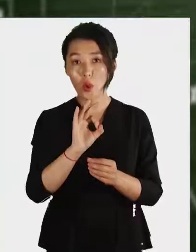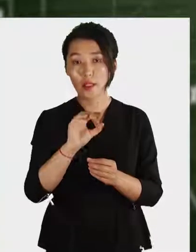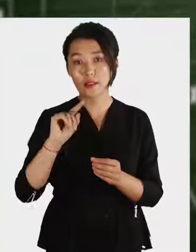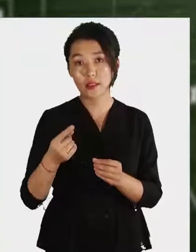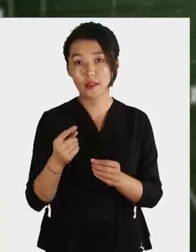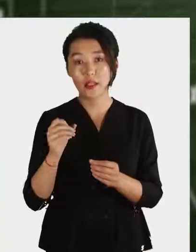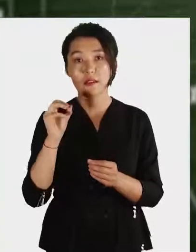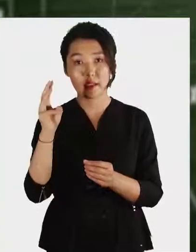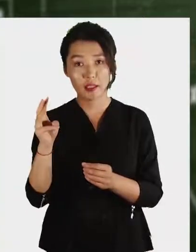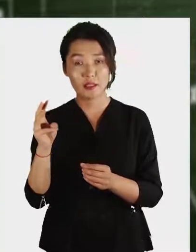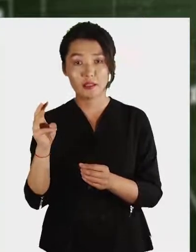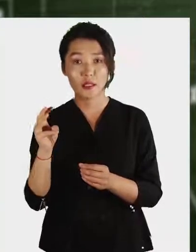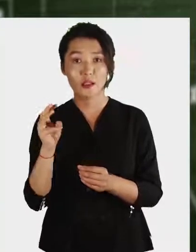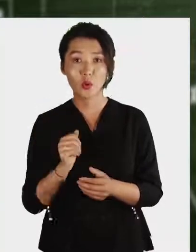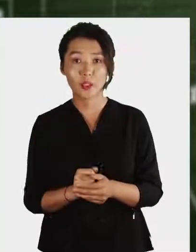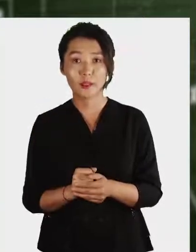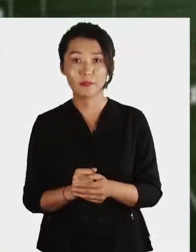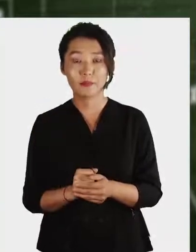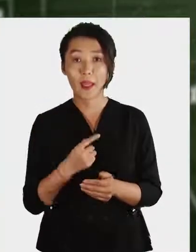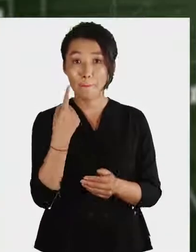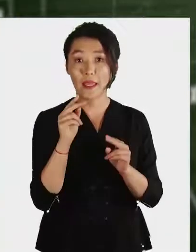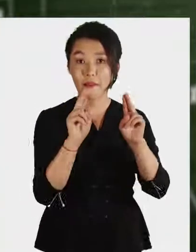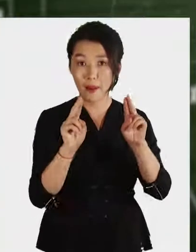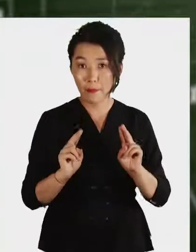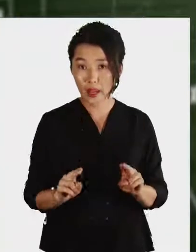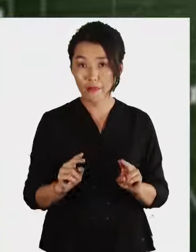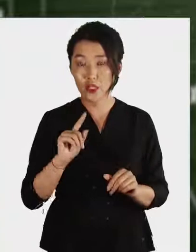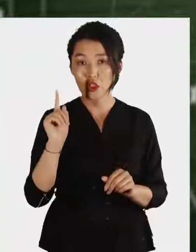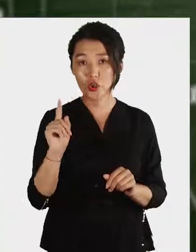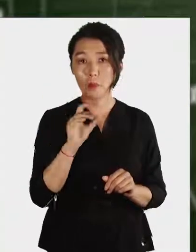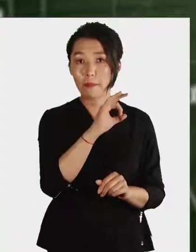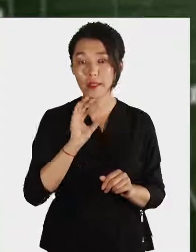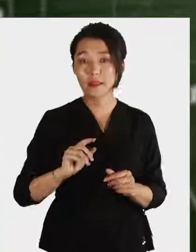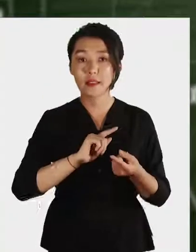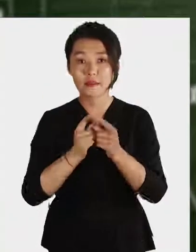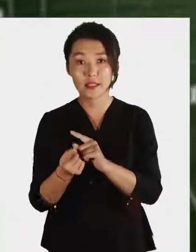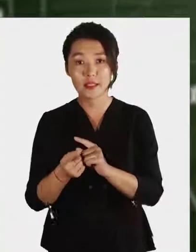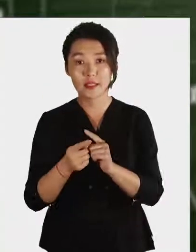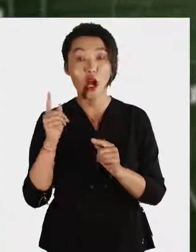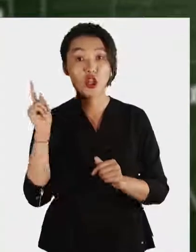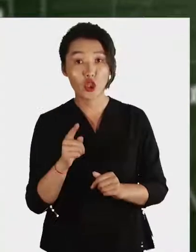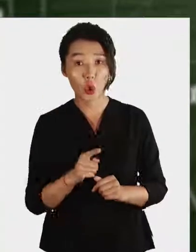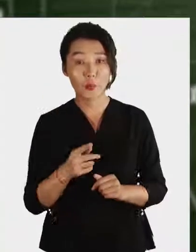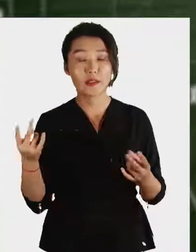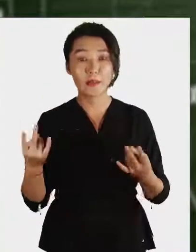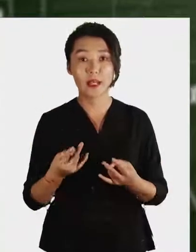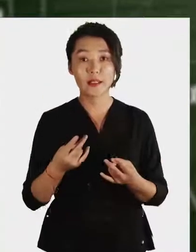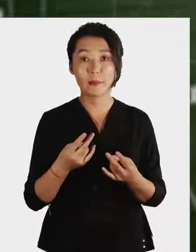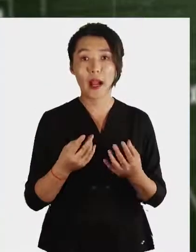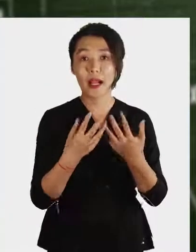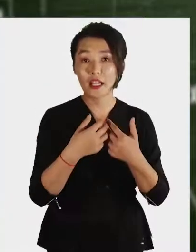0,13. И первое правило. Чтобы проценты выразить десятичной дробью, необходимо количество